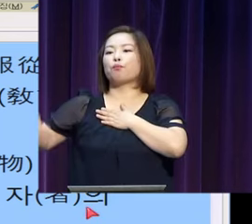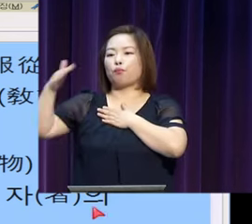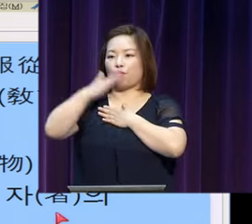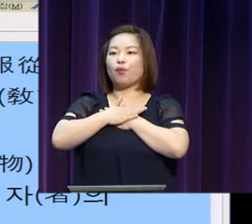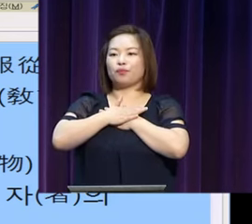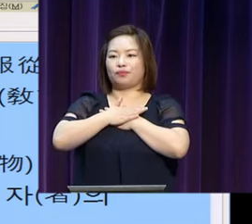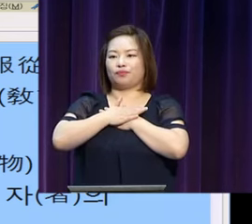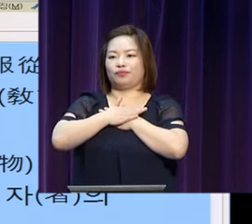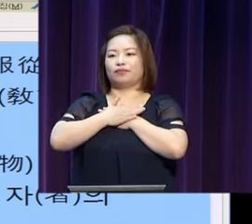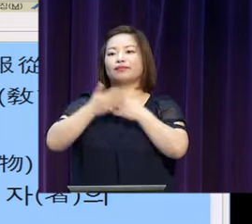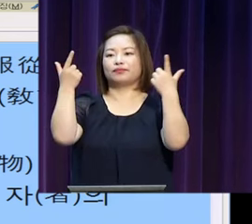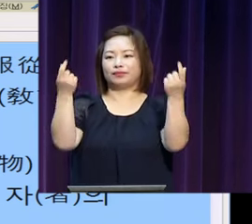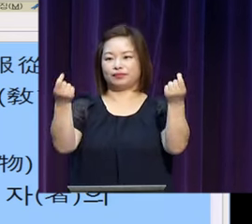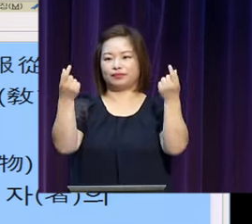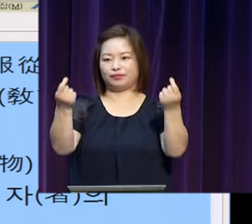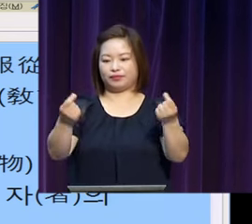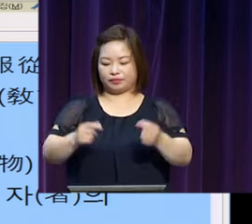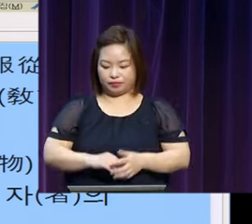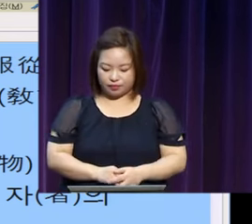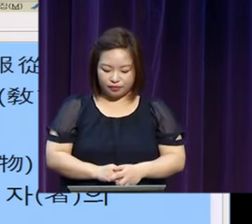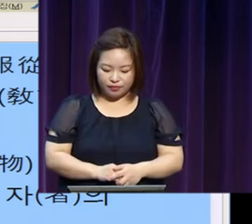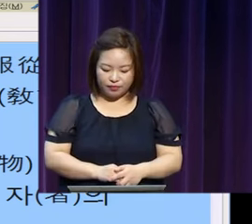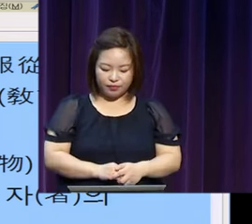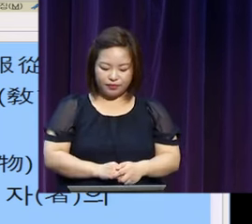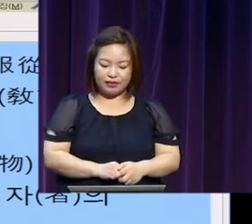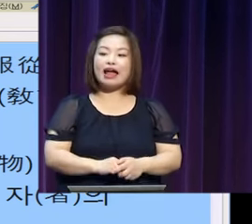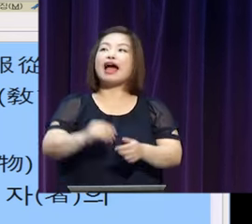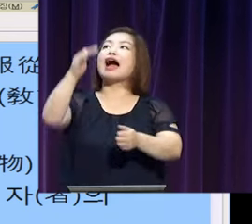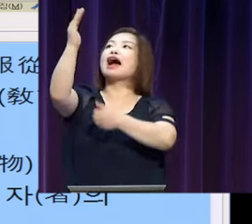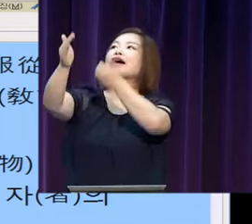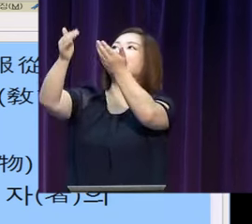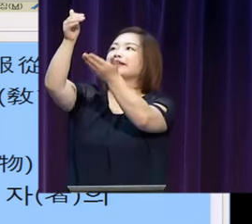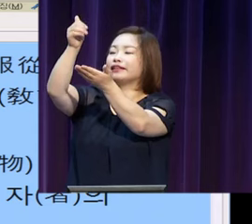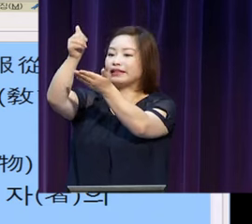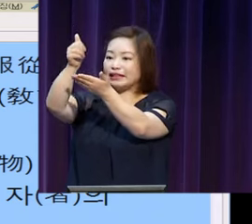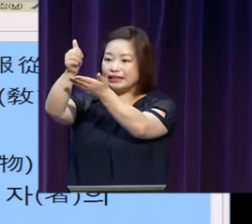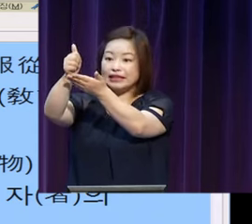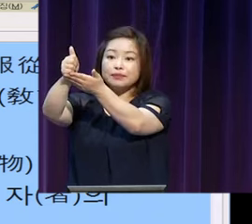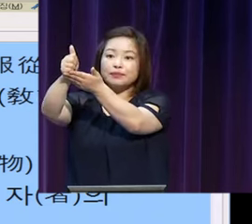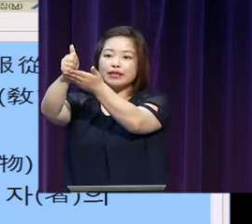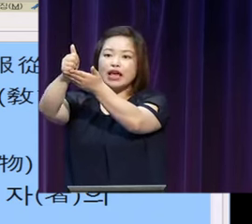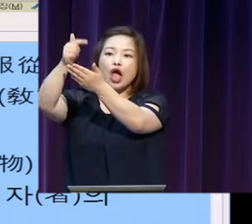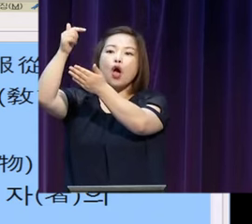충만케 하시는 자의 충만이니라. 하나님의 모든 충만이